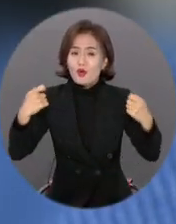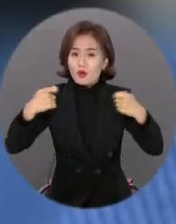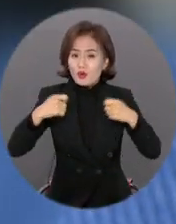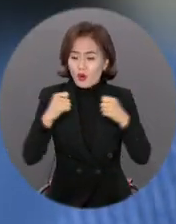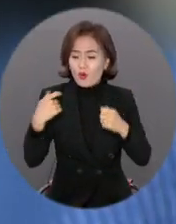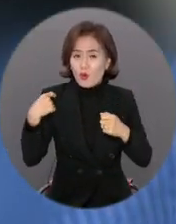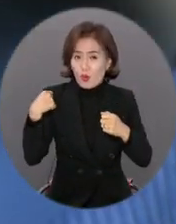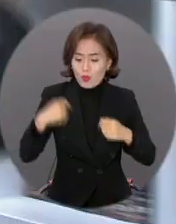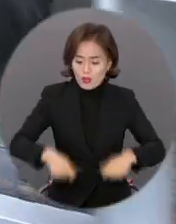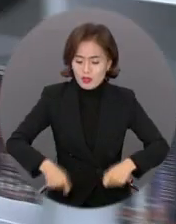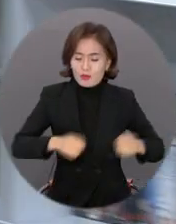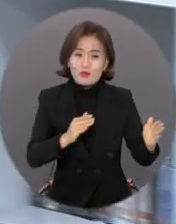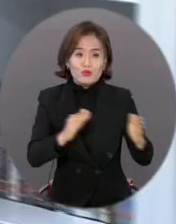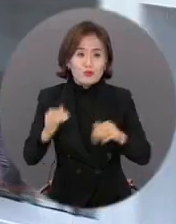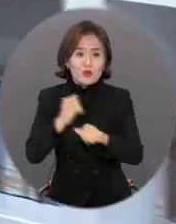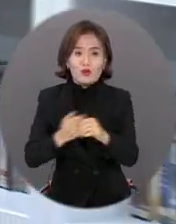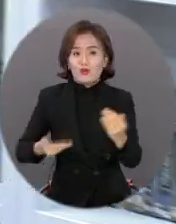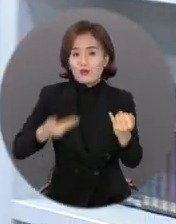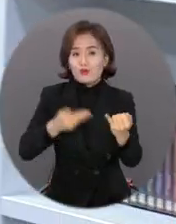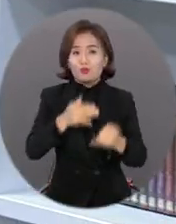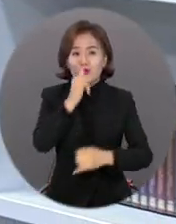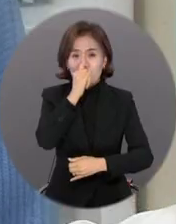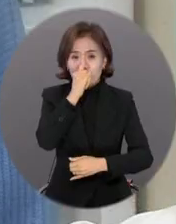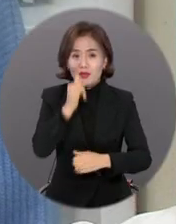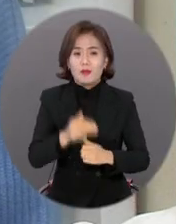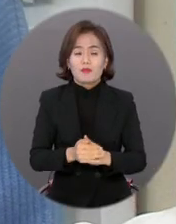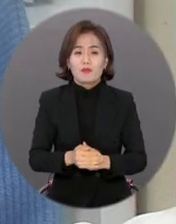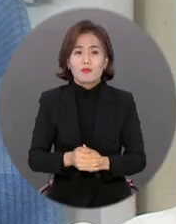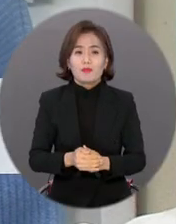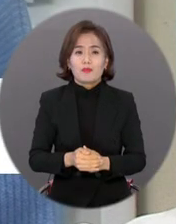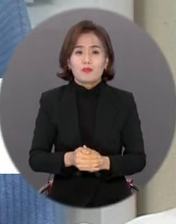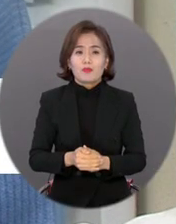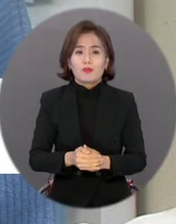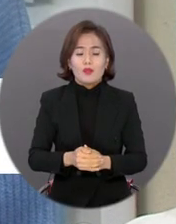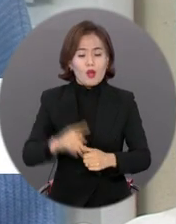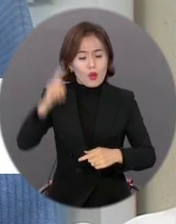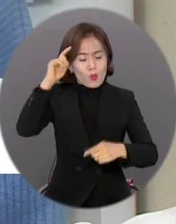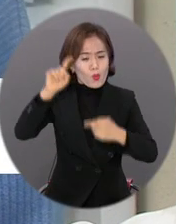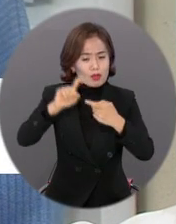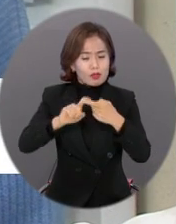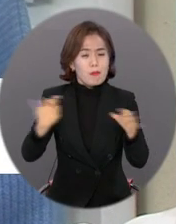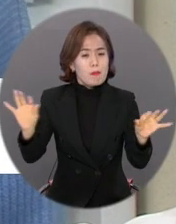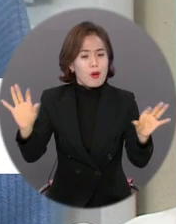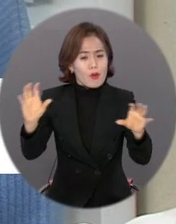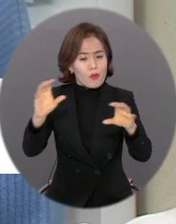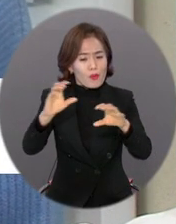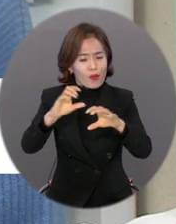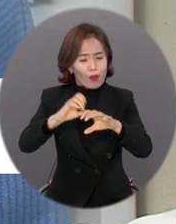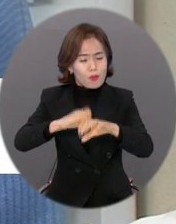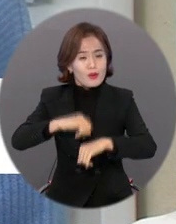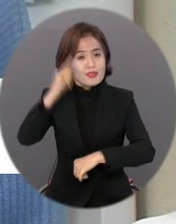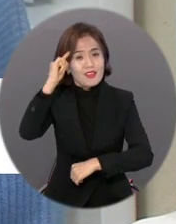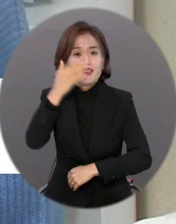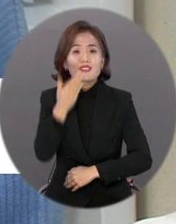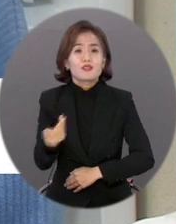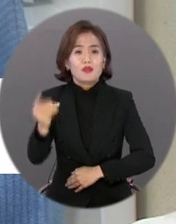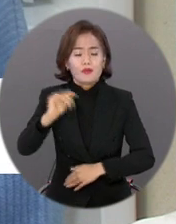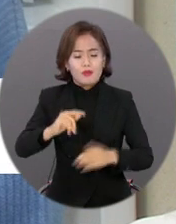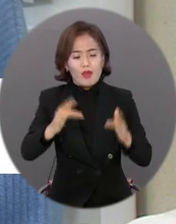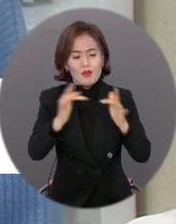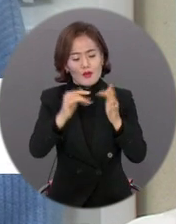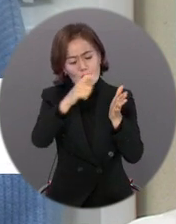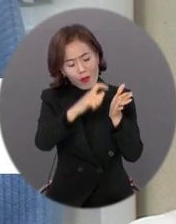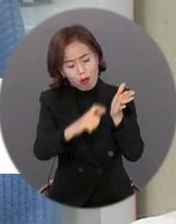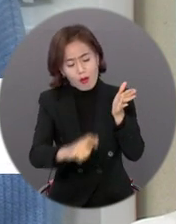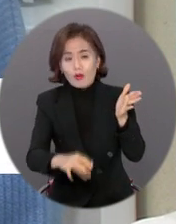이불을 마련하는 등 세심한 관심을 아끼지 않았습니다. 관심이 조금 없어졌다고 제가 생각했거든요. 근데 댓글을